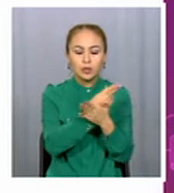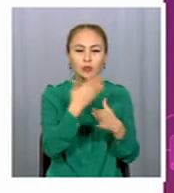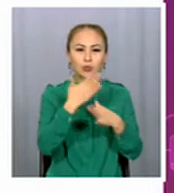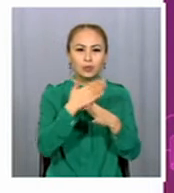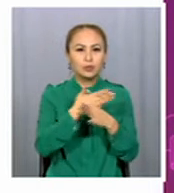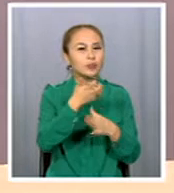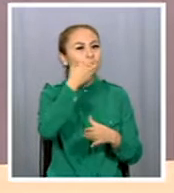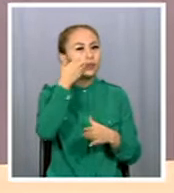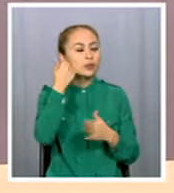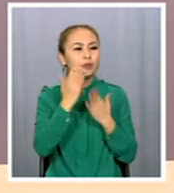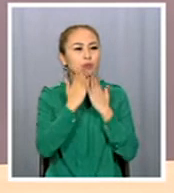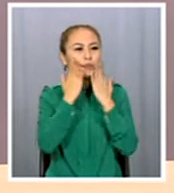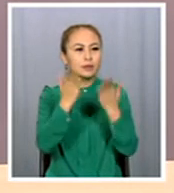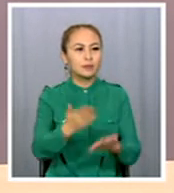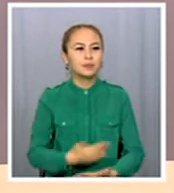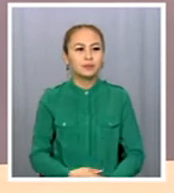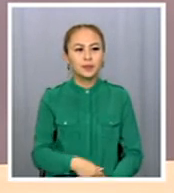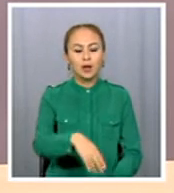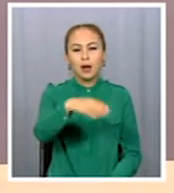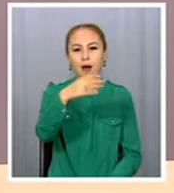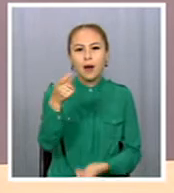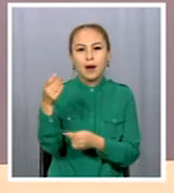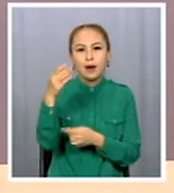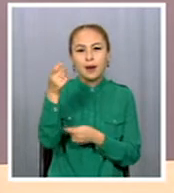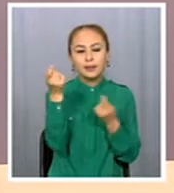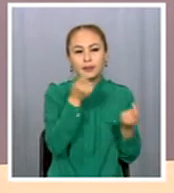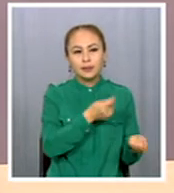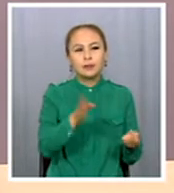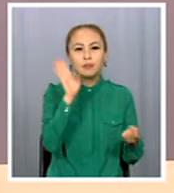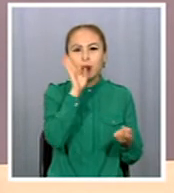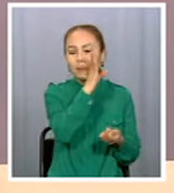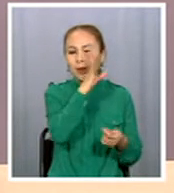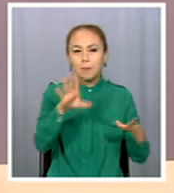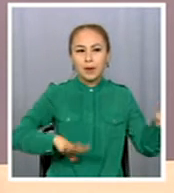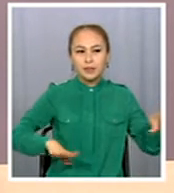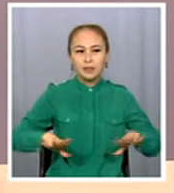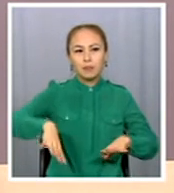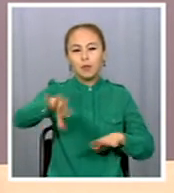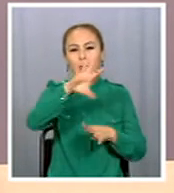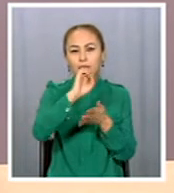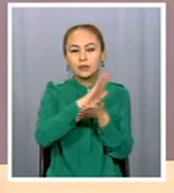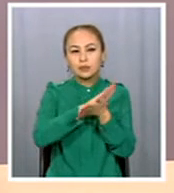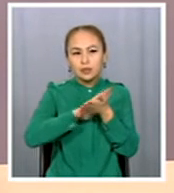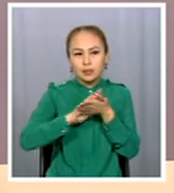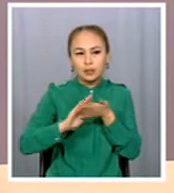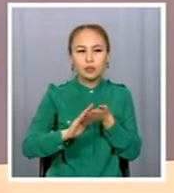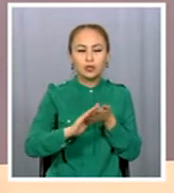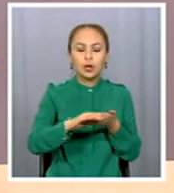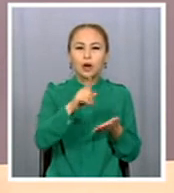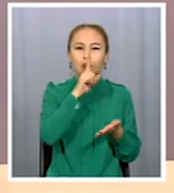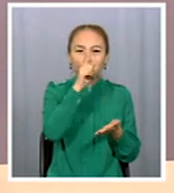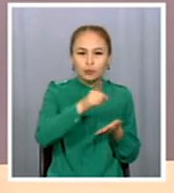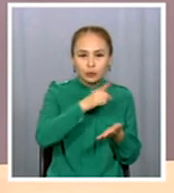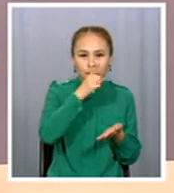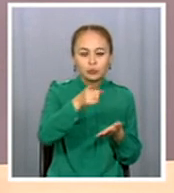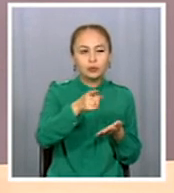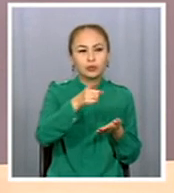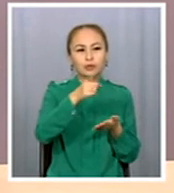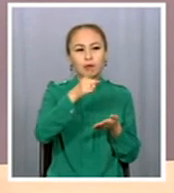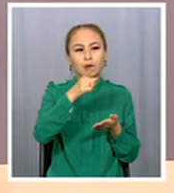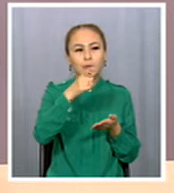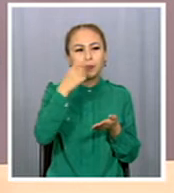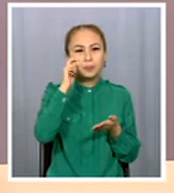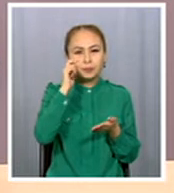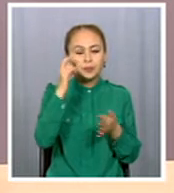оқимыз. Әкелді анам базардан барлығынан тазарған бұрыш, бұршақ,